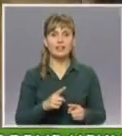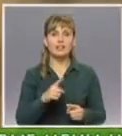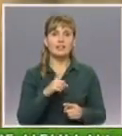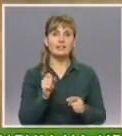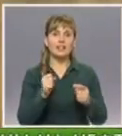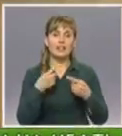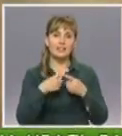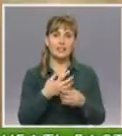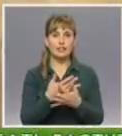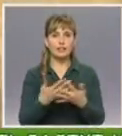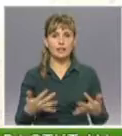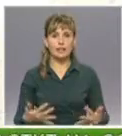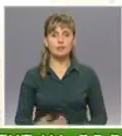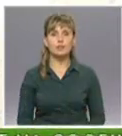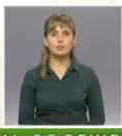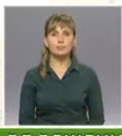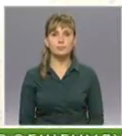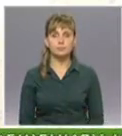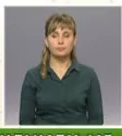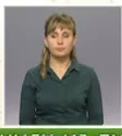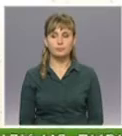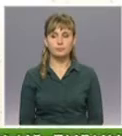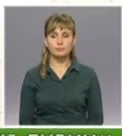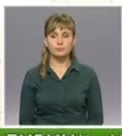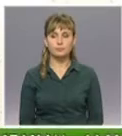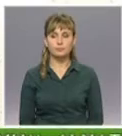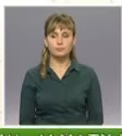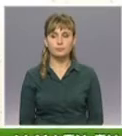зоотехник Руслан Шаримбаев.